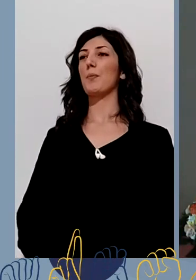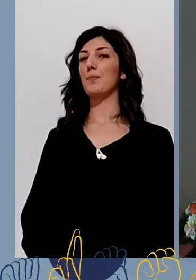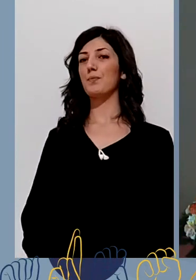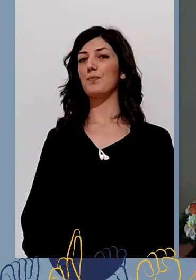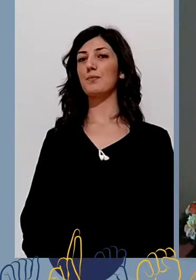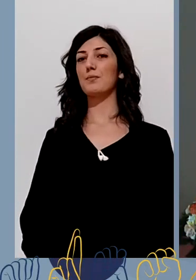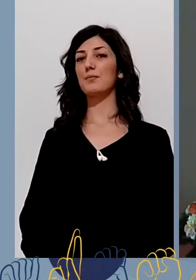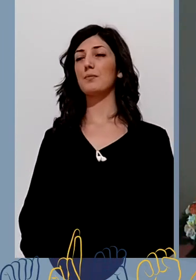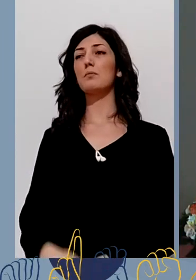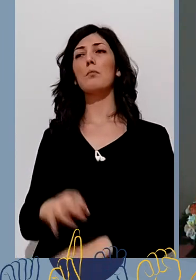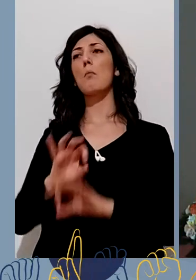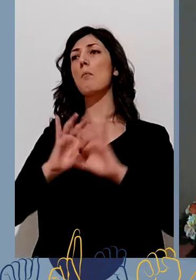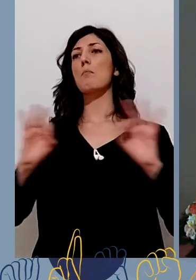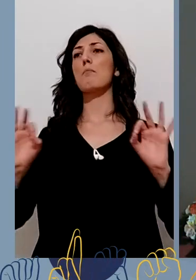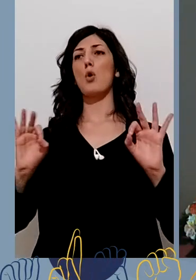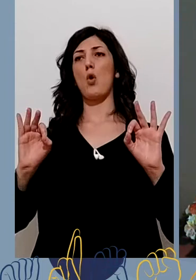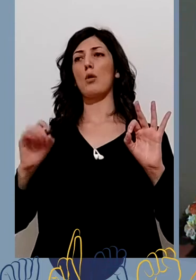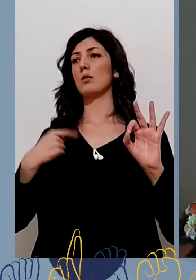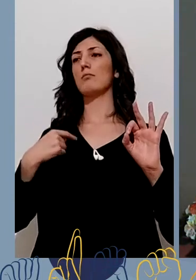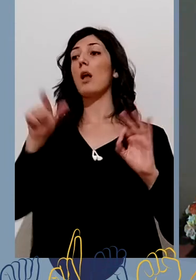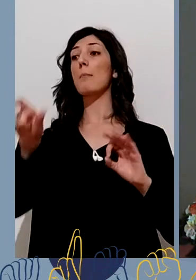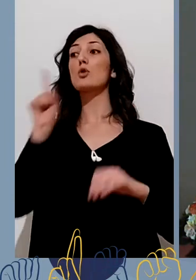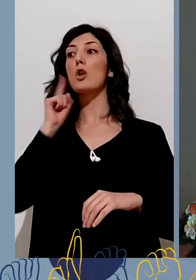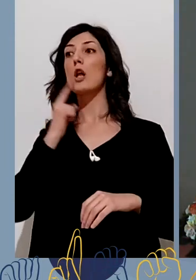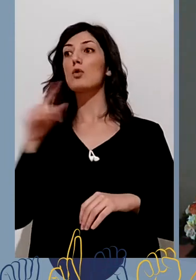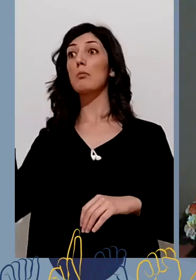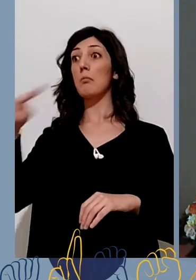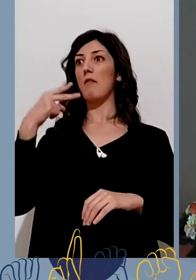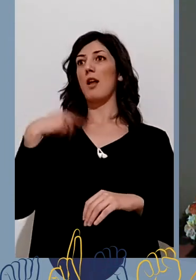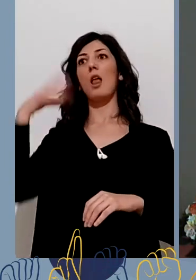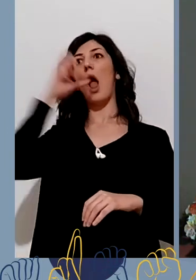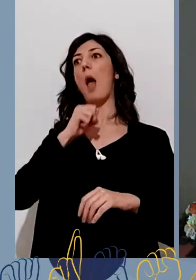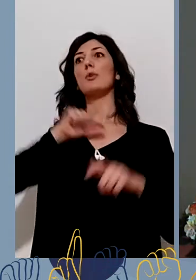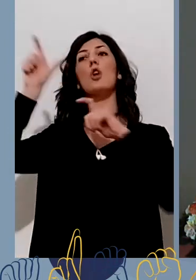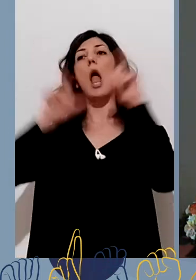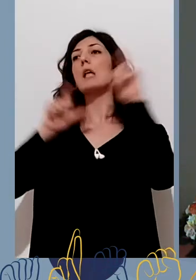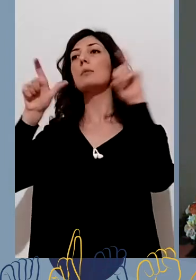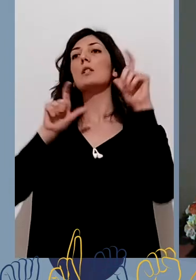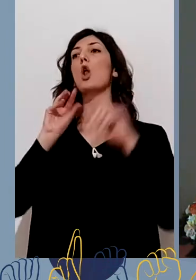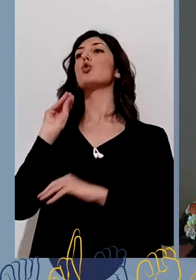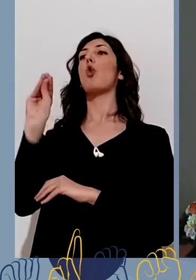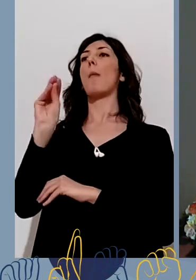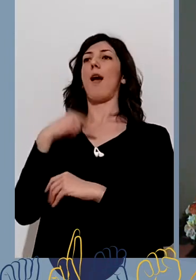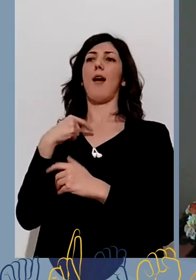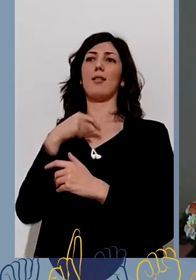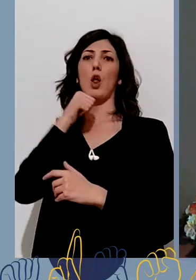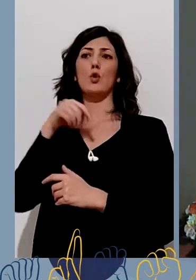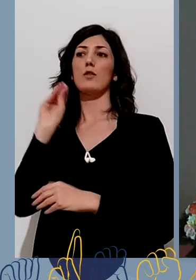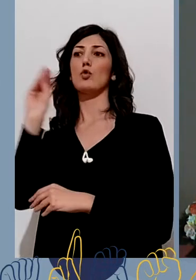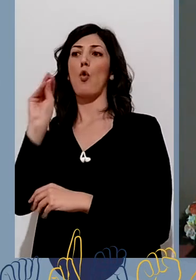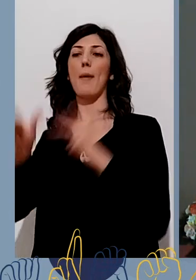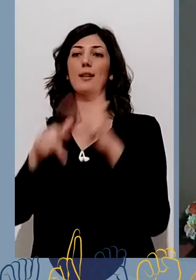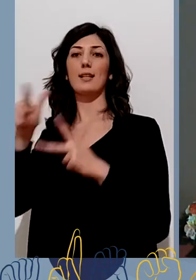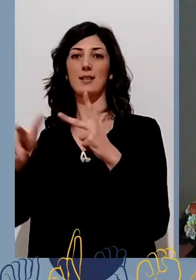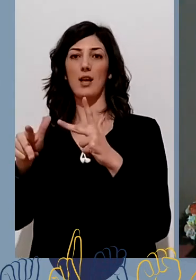il sordo mi vede e capisce che questa è una domanda. Ma se io con un sordo cieco davanti, che purtroppo non ha più